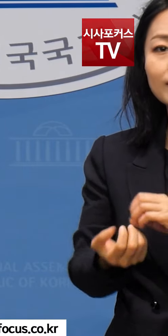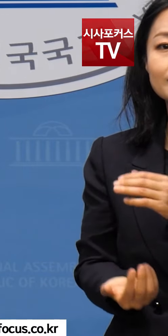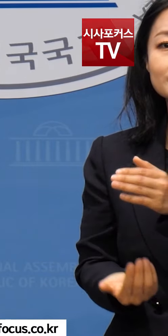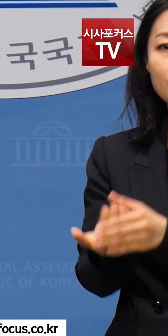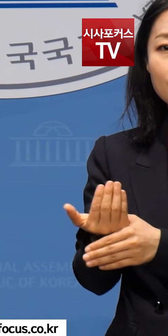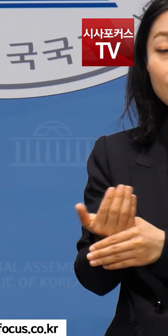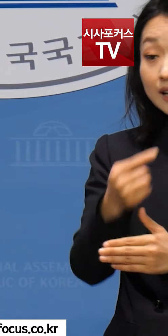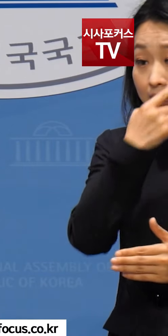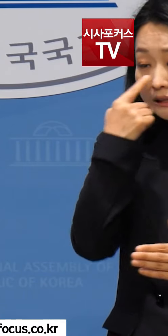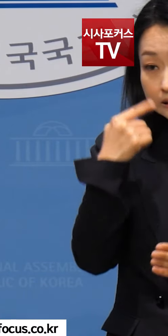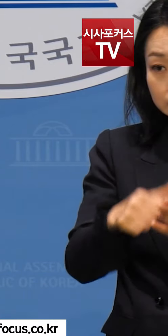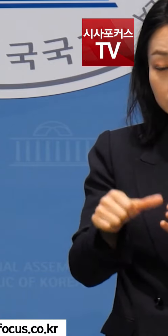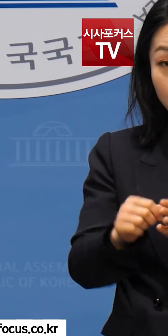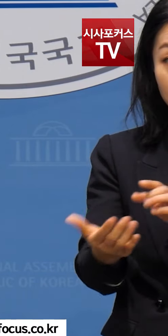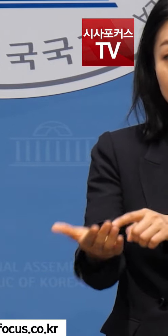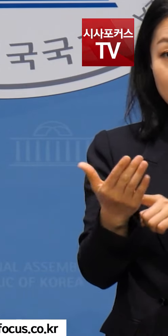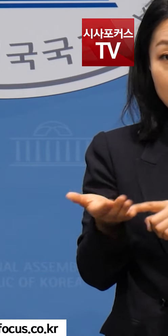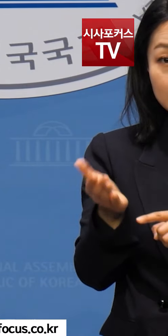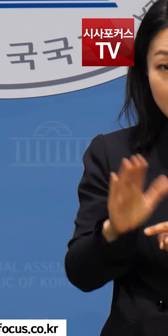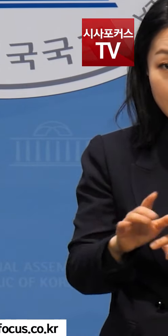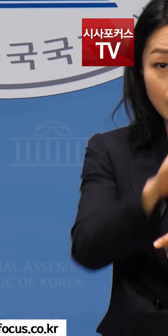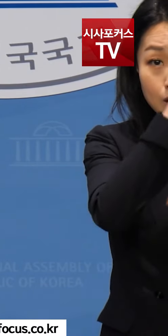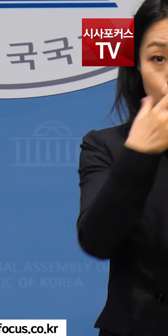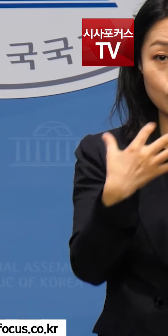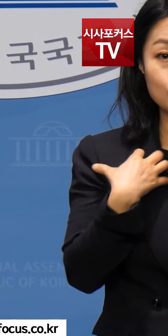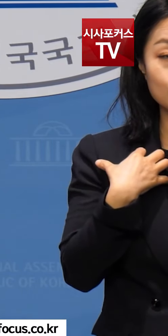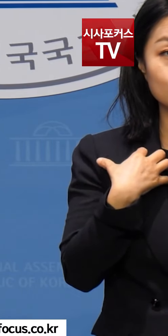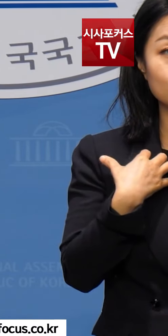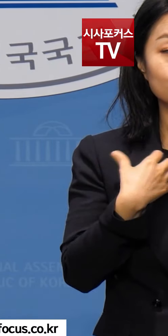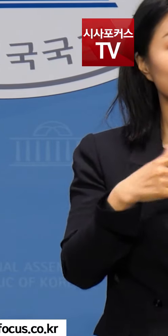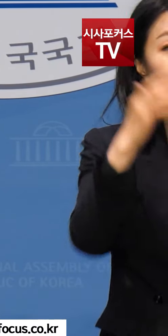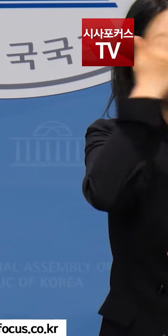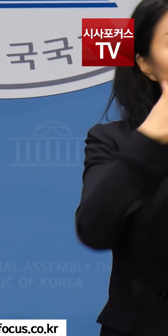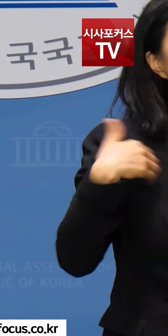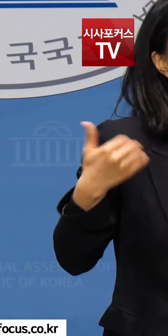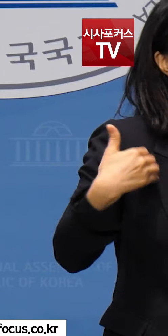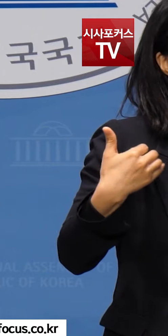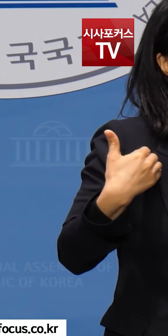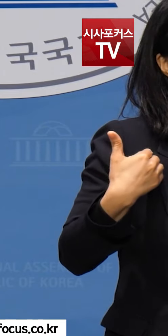쏟아지는데도 정부 여당은 계속 손바닥으로 하늘을 가릴 셈입니까?